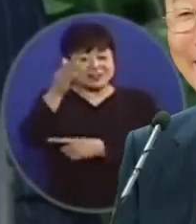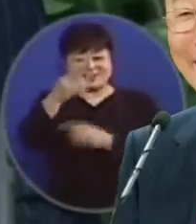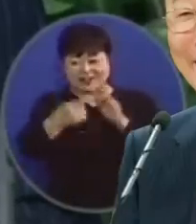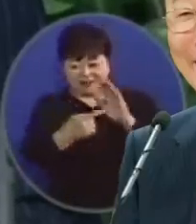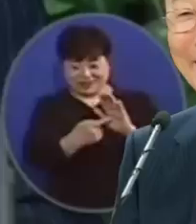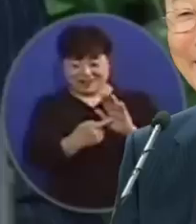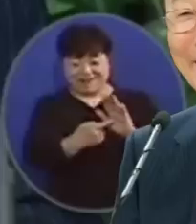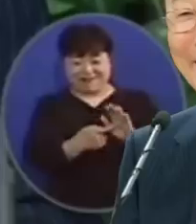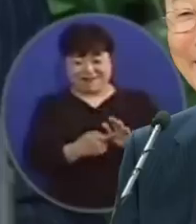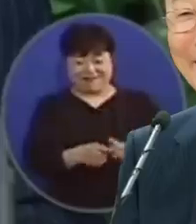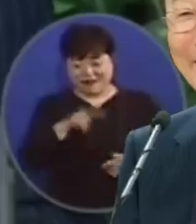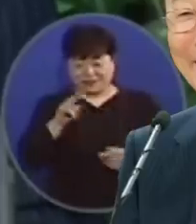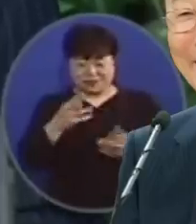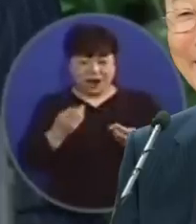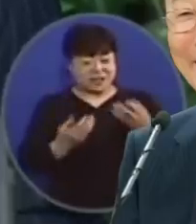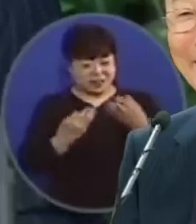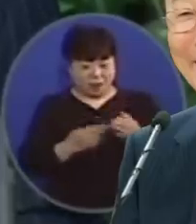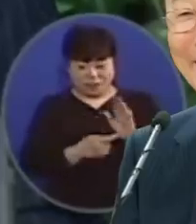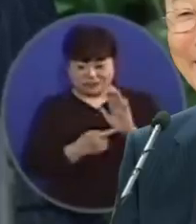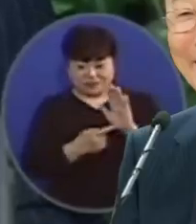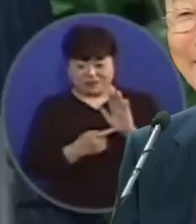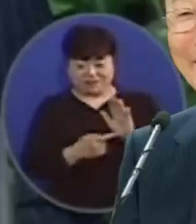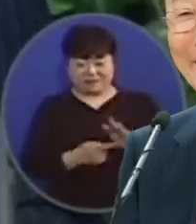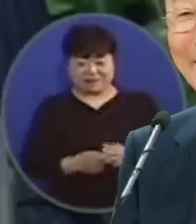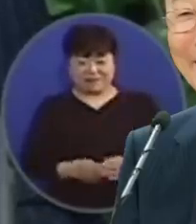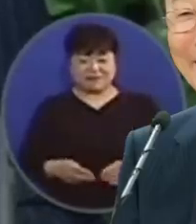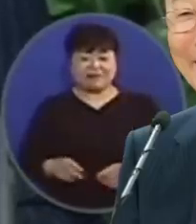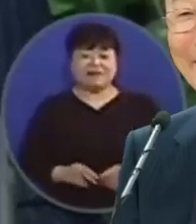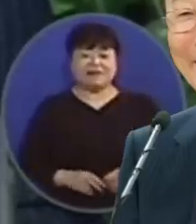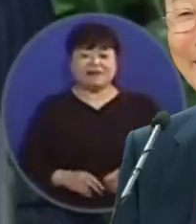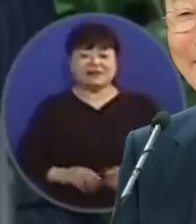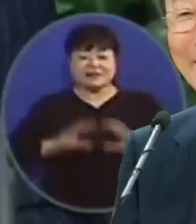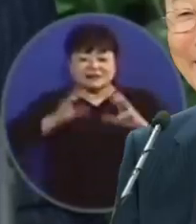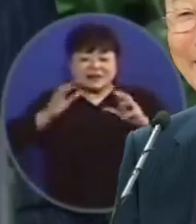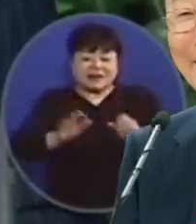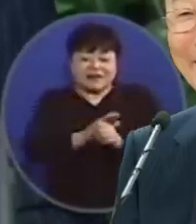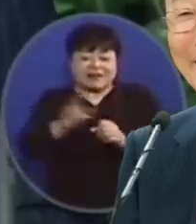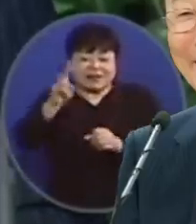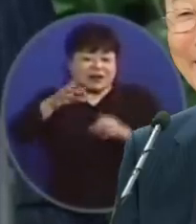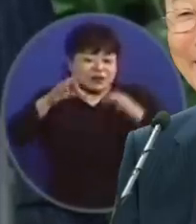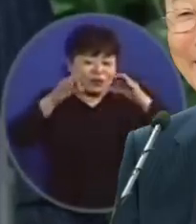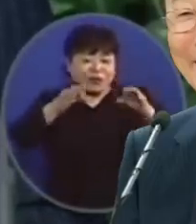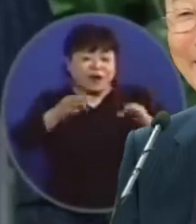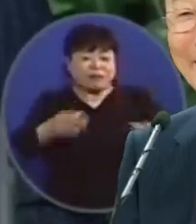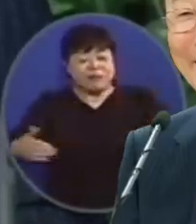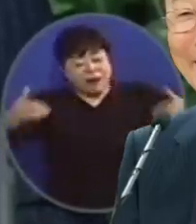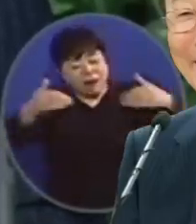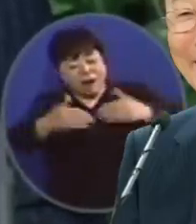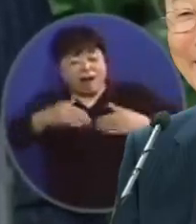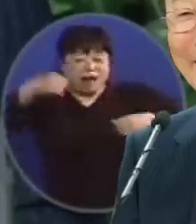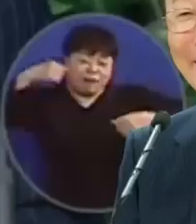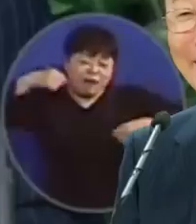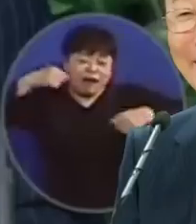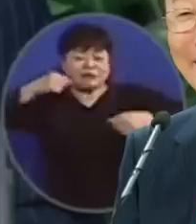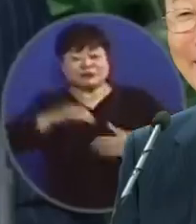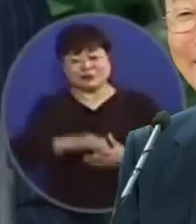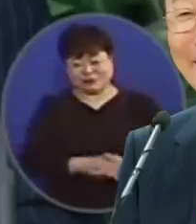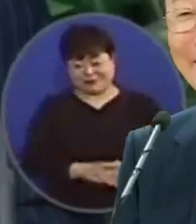그러고 난 다음에 모두 다 애국가를 부르면서 길거리에 모여서 얼싸안고 춤을 추고,